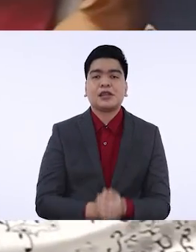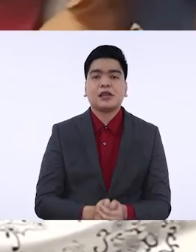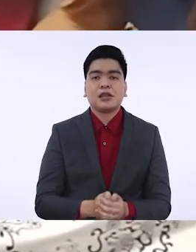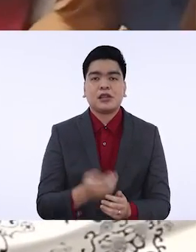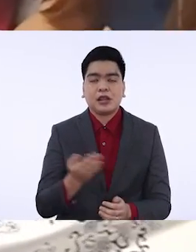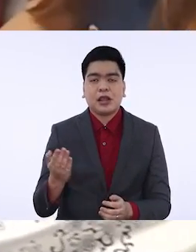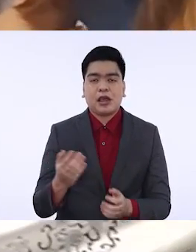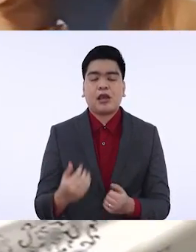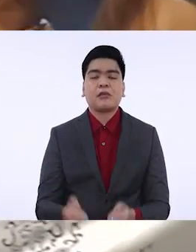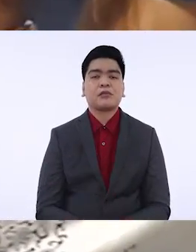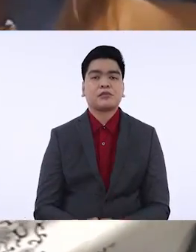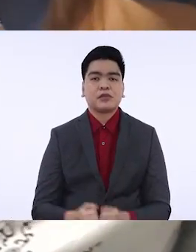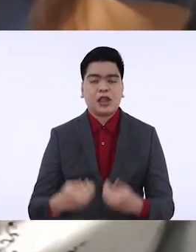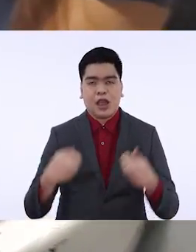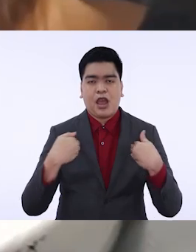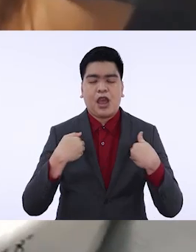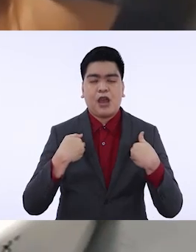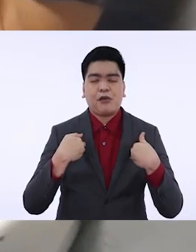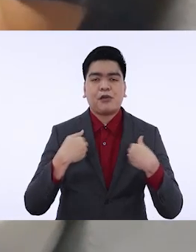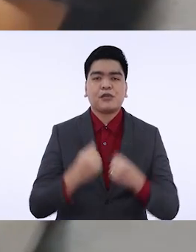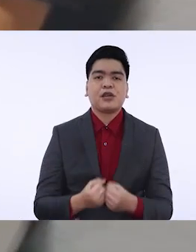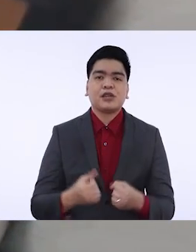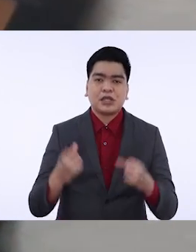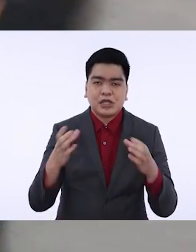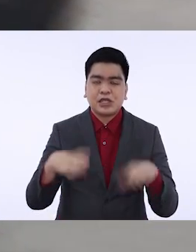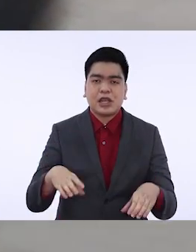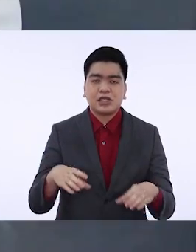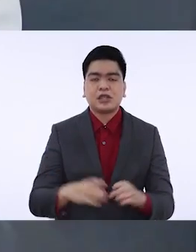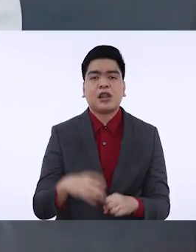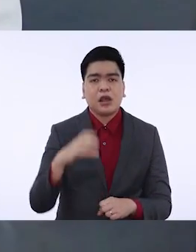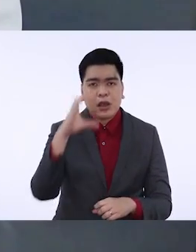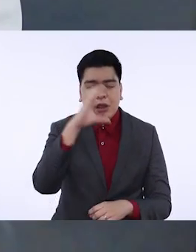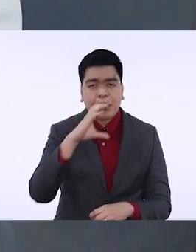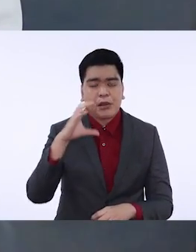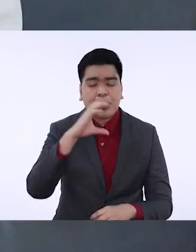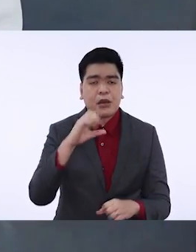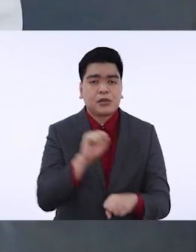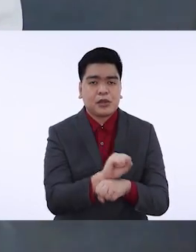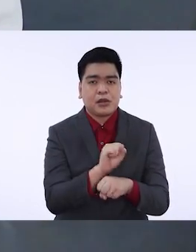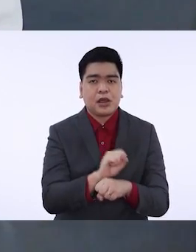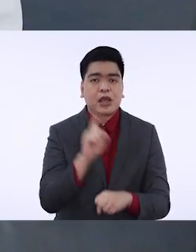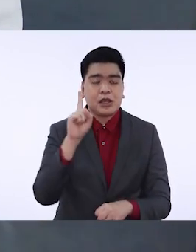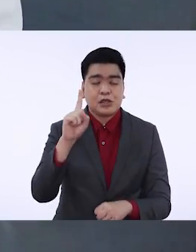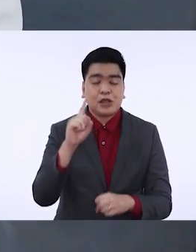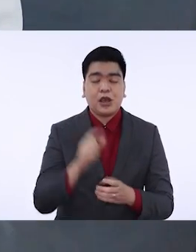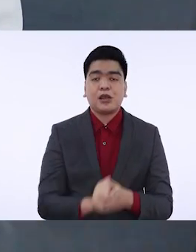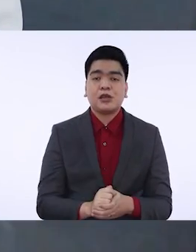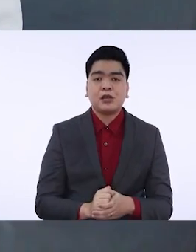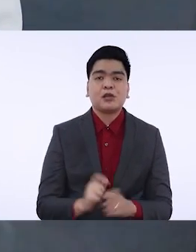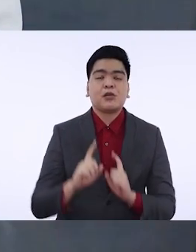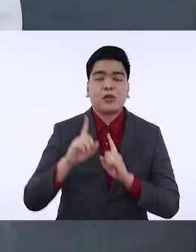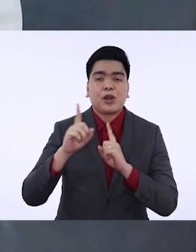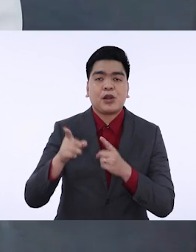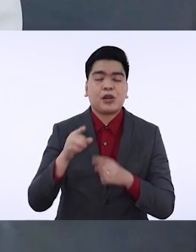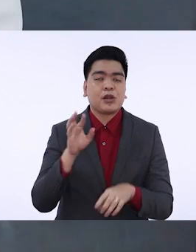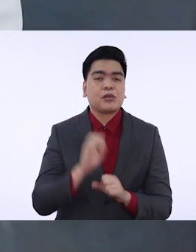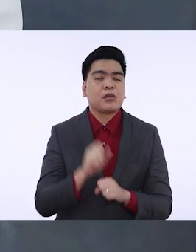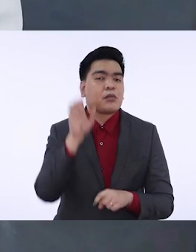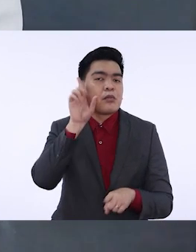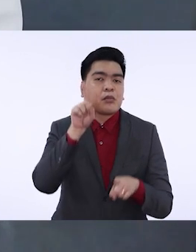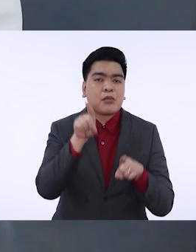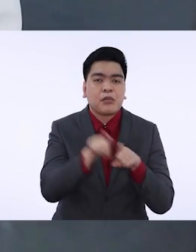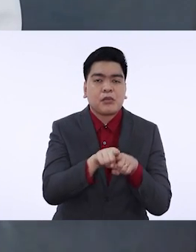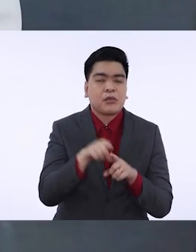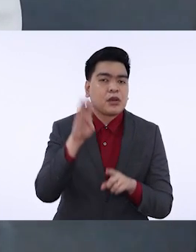ang oportunidad nila na makapaghanap ng trabaho. Isa sa mga dumalo sa nasabing aktibidad ay si kapatid